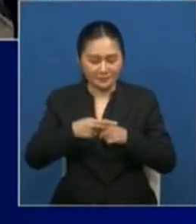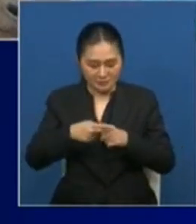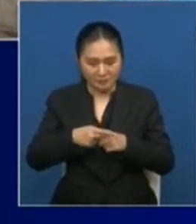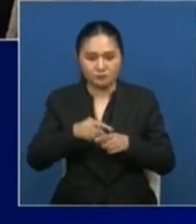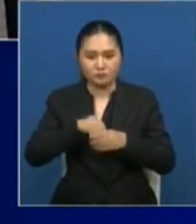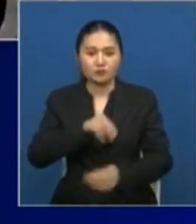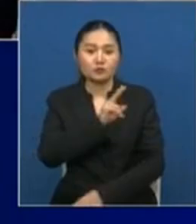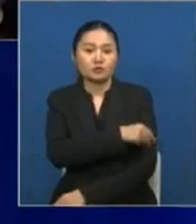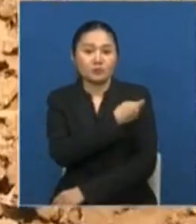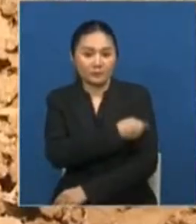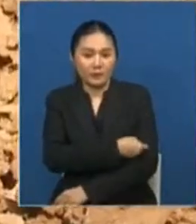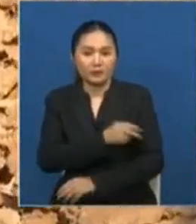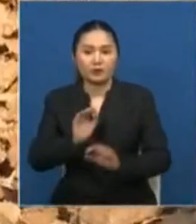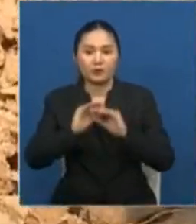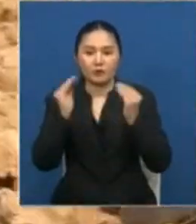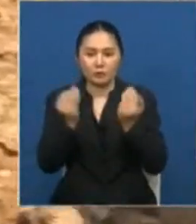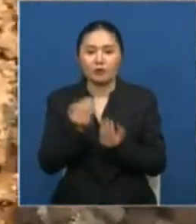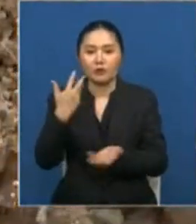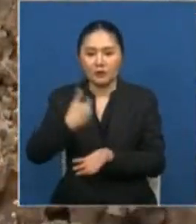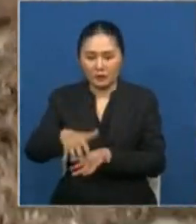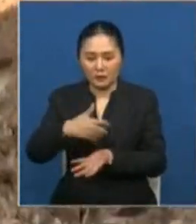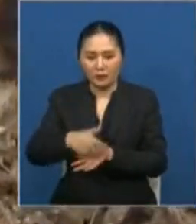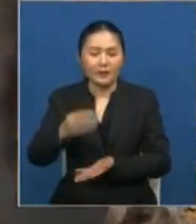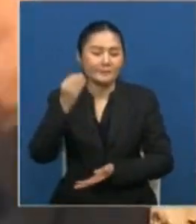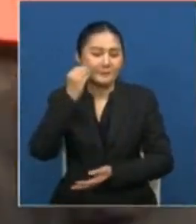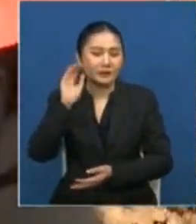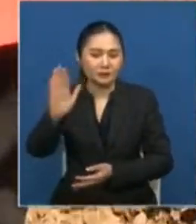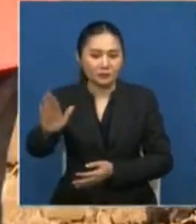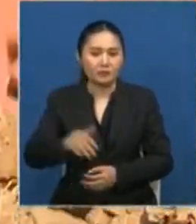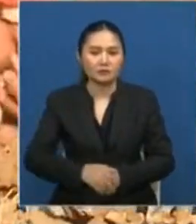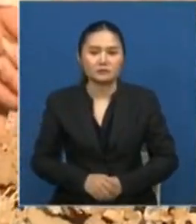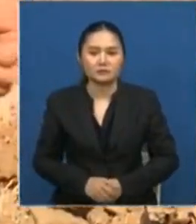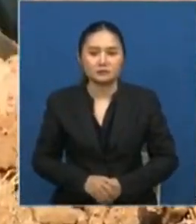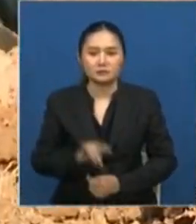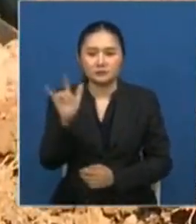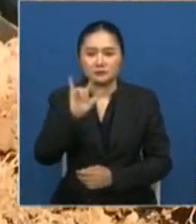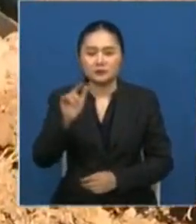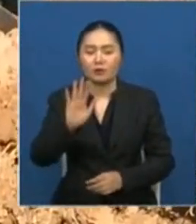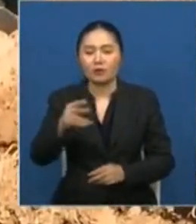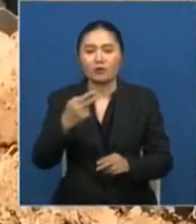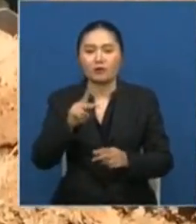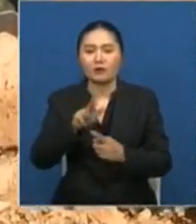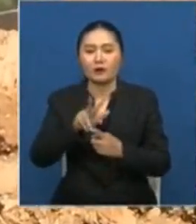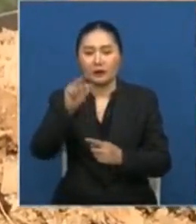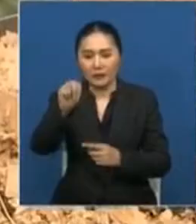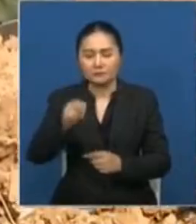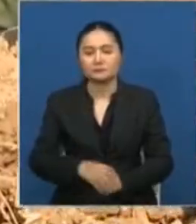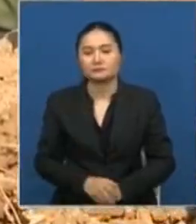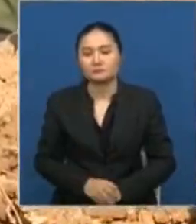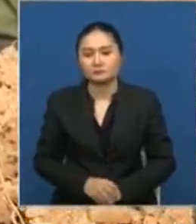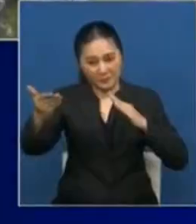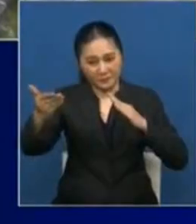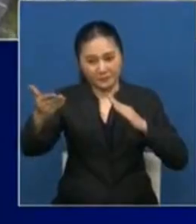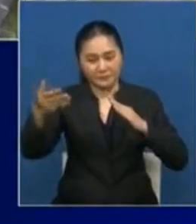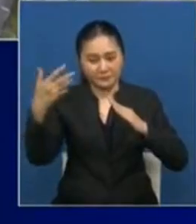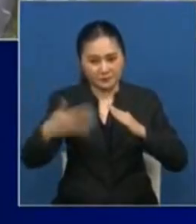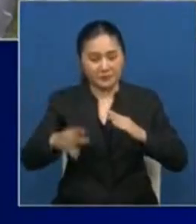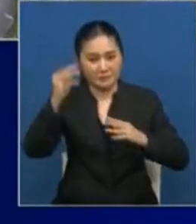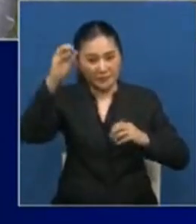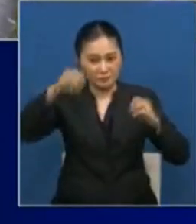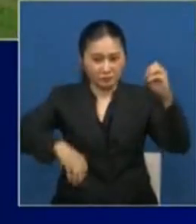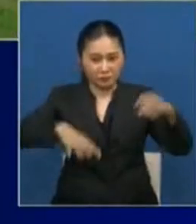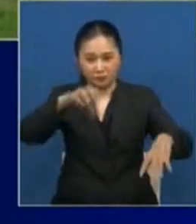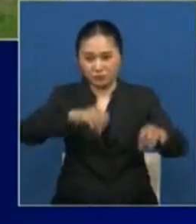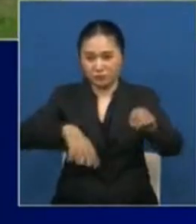พยาบาลทีนี้ทางญาติๆค่ะบอกว่าที่บ้านเนี่ยเขาเป็น FC ของคุณกันจอมพลังนะ คุณกันน่ะเพิ่งไปเจอป้าไม้มันก็ไปก